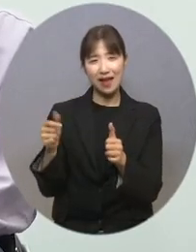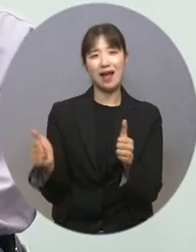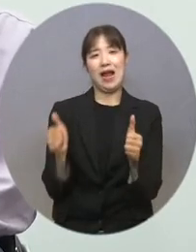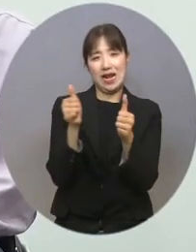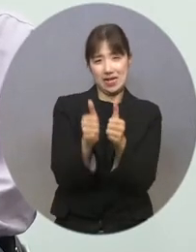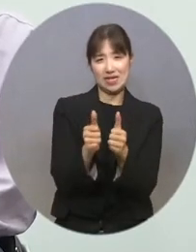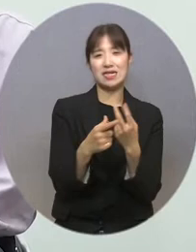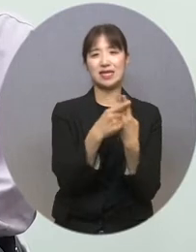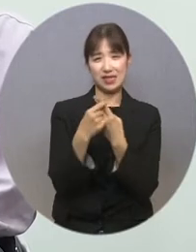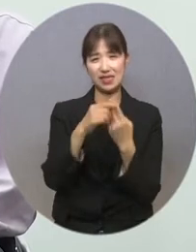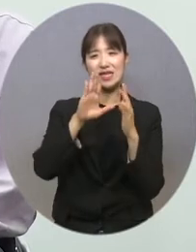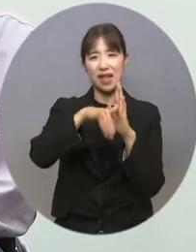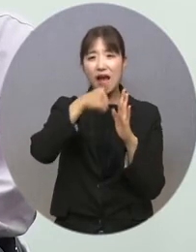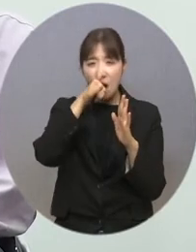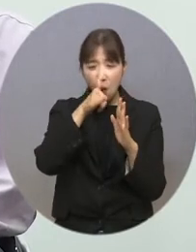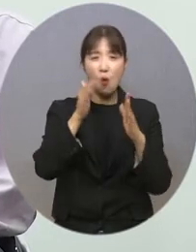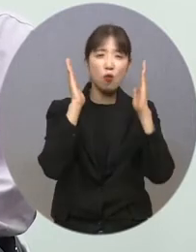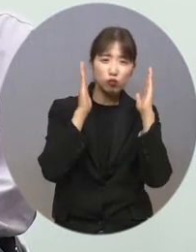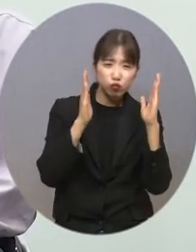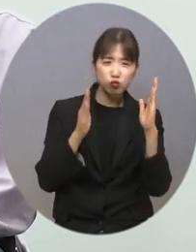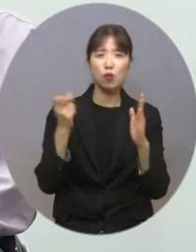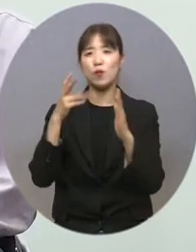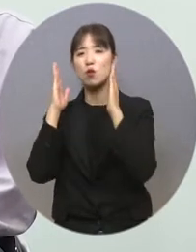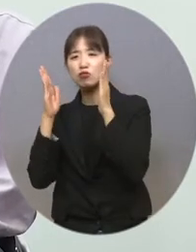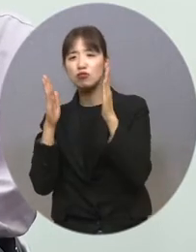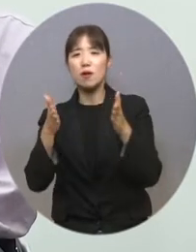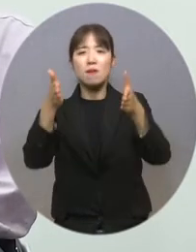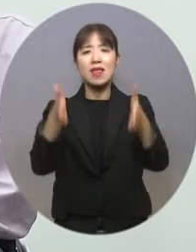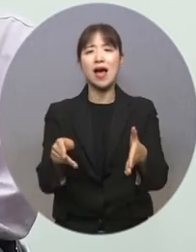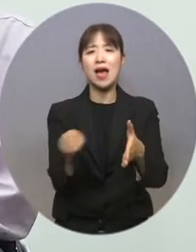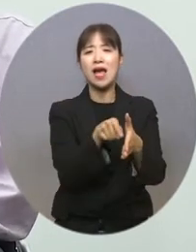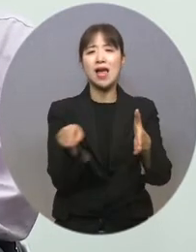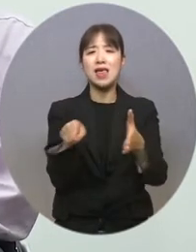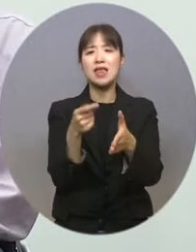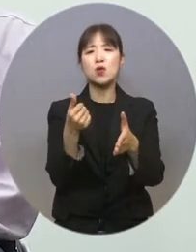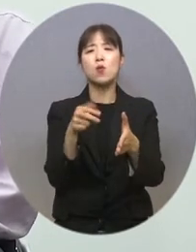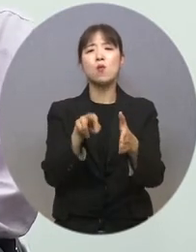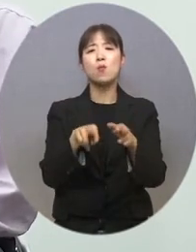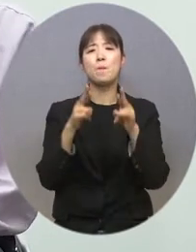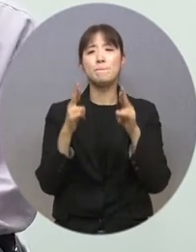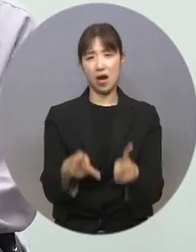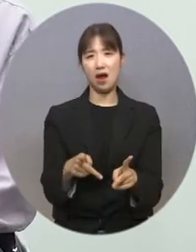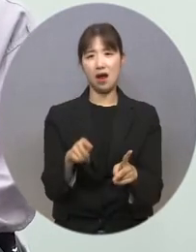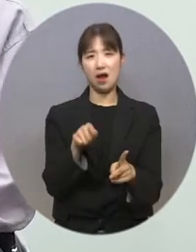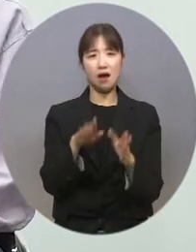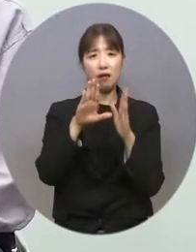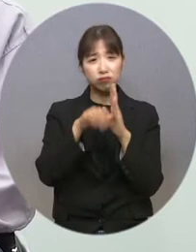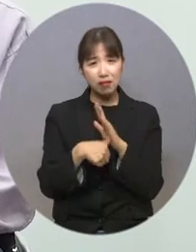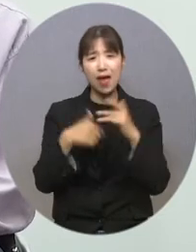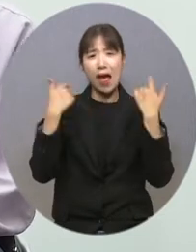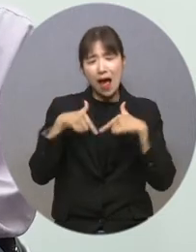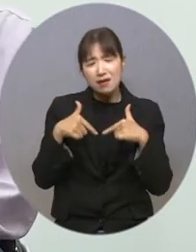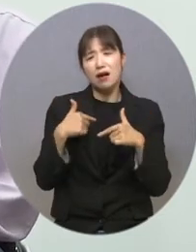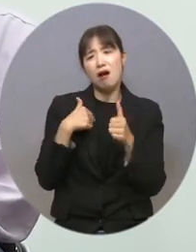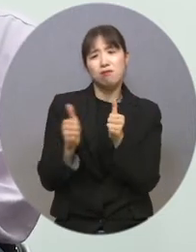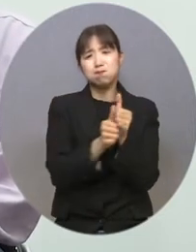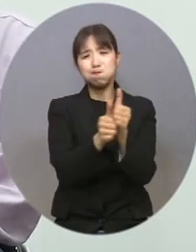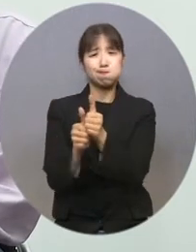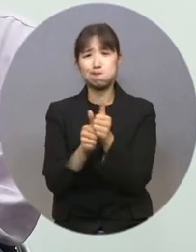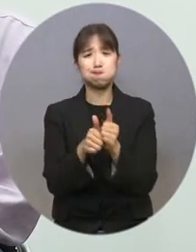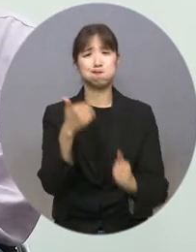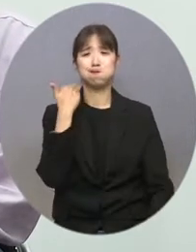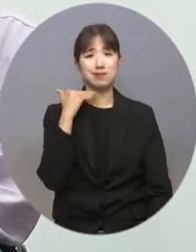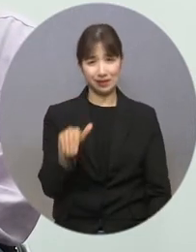있는 시간이 있고 그 수업과 수업 사이에 이동시간이 뛸 때가 좀 많아요 그런 시간에 항상 내 곁에 누군가 이 떨릴 수가